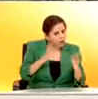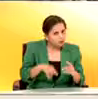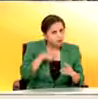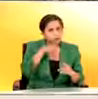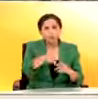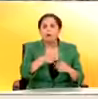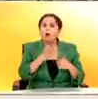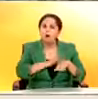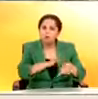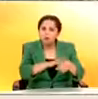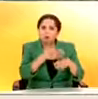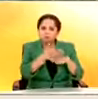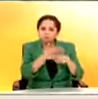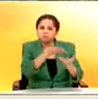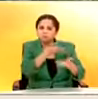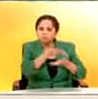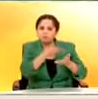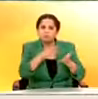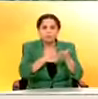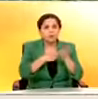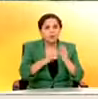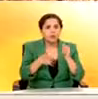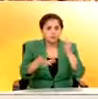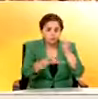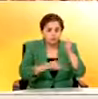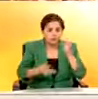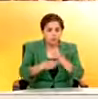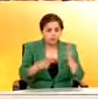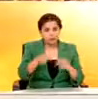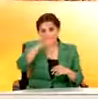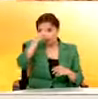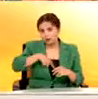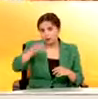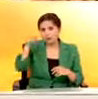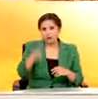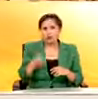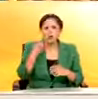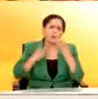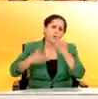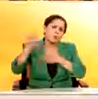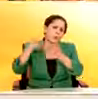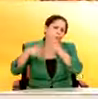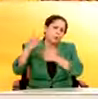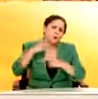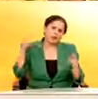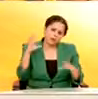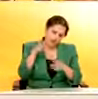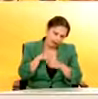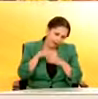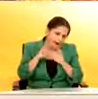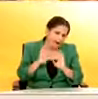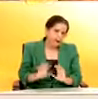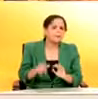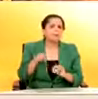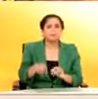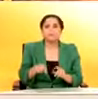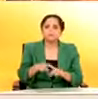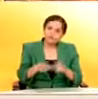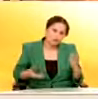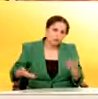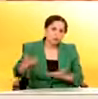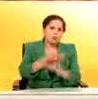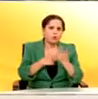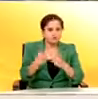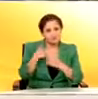उनसे अनुभव जाने। नेचुरल फार्मिंग भारत की प्राचीन परंपराओं का हिस्सा रही है और हम सभी